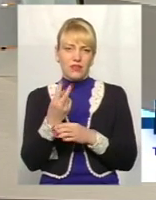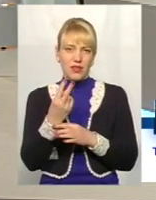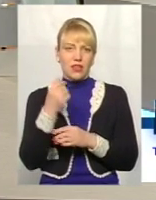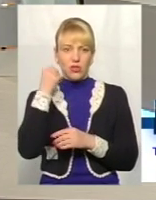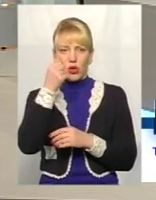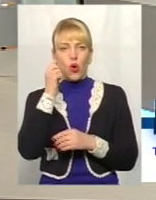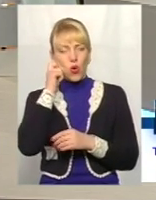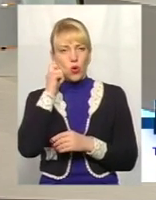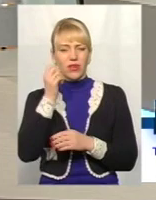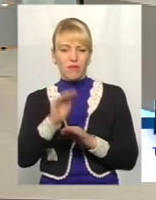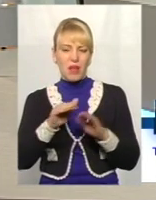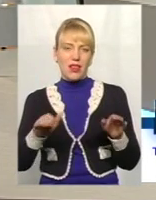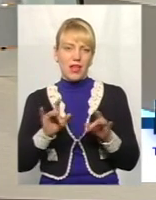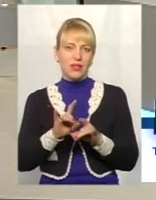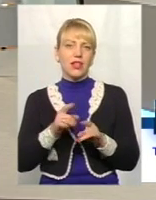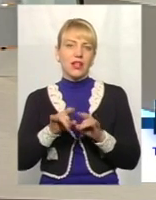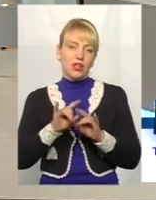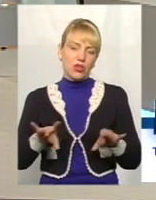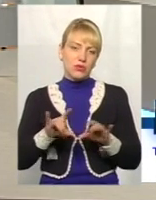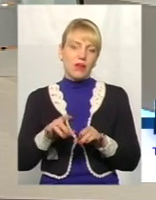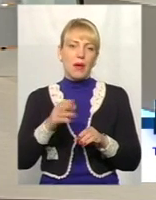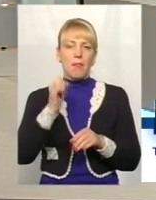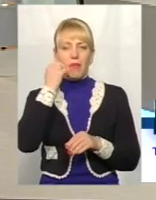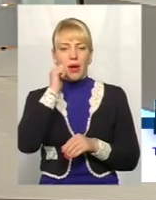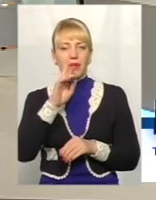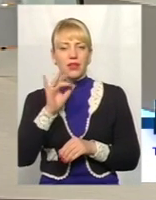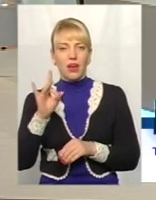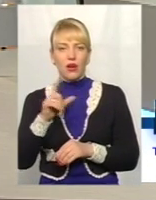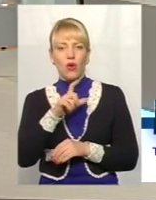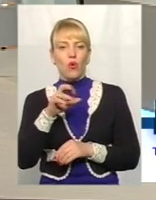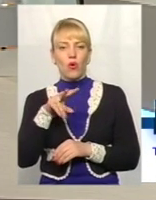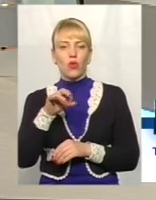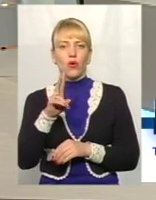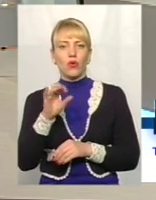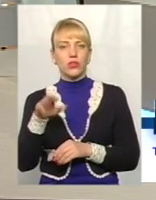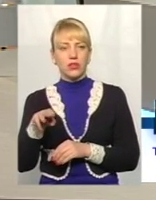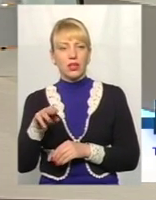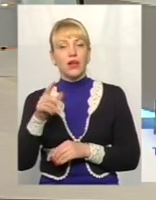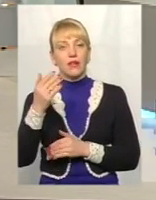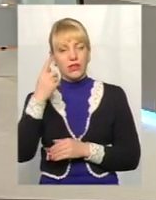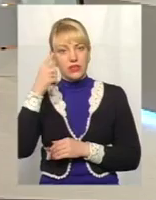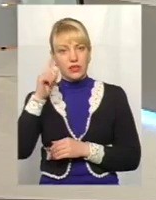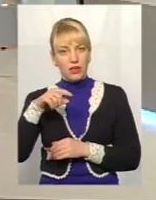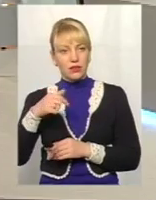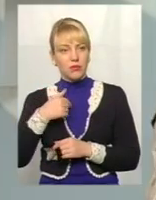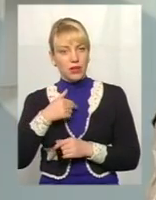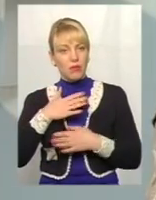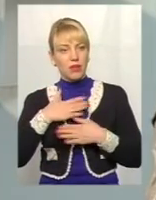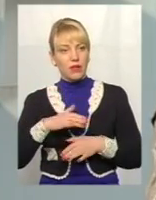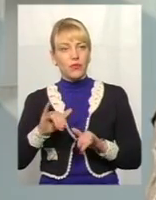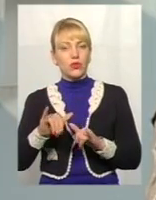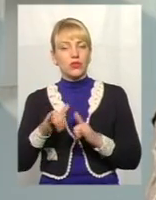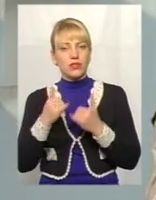маленькі, і розказувала їм про Бабин Яр і про Холокост, ви знаєте, мене приємно